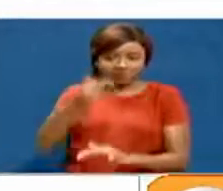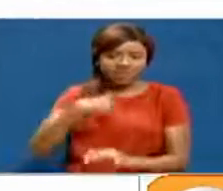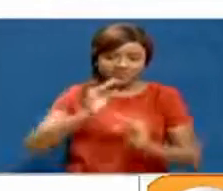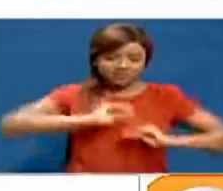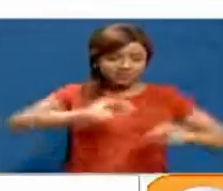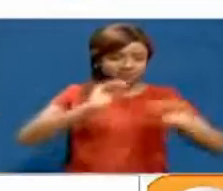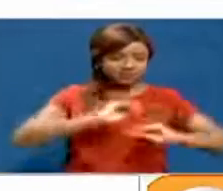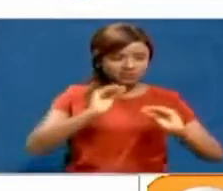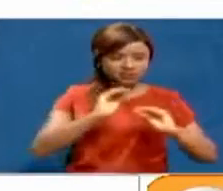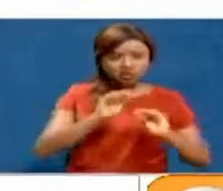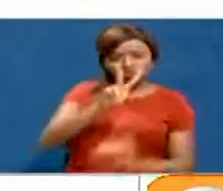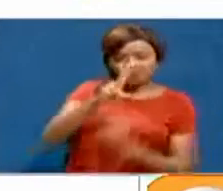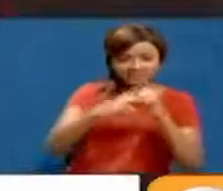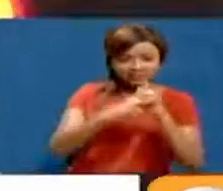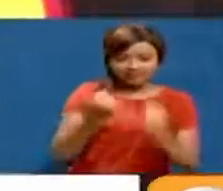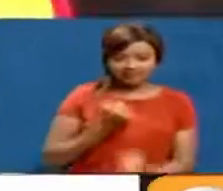kufunza almost